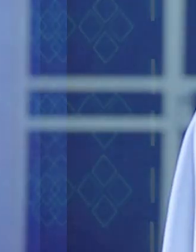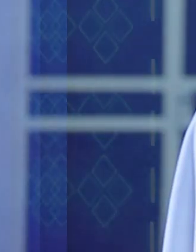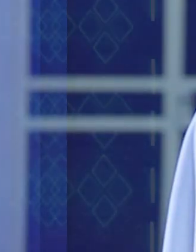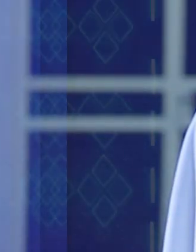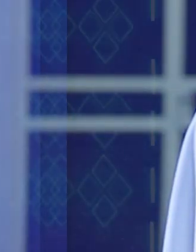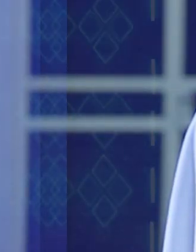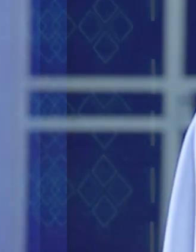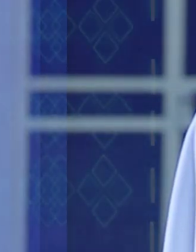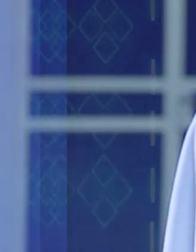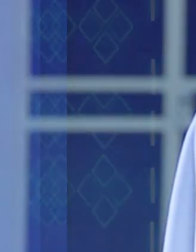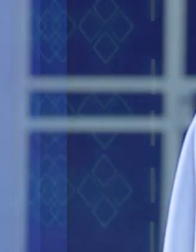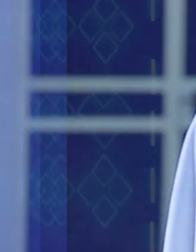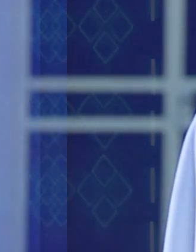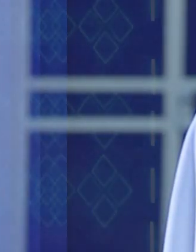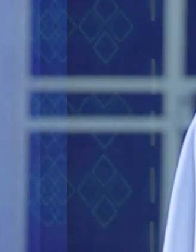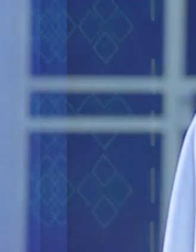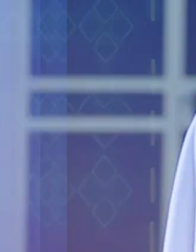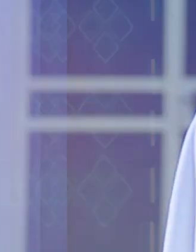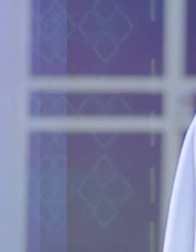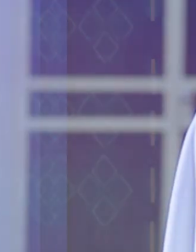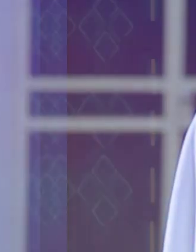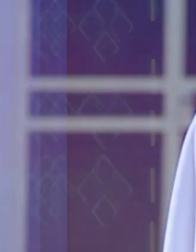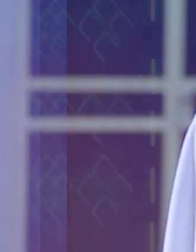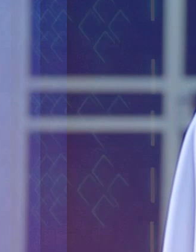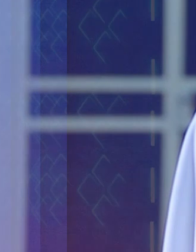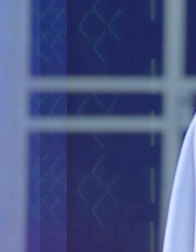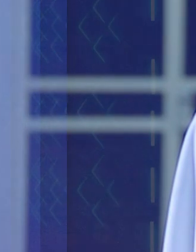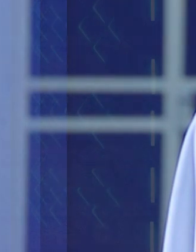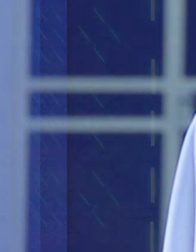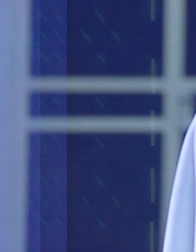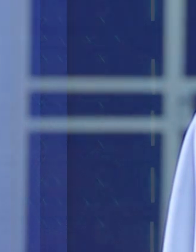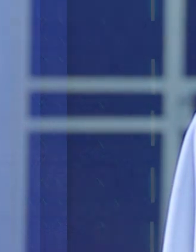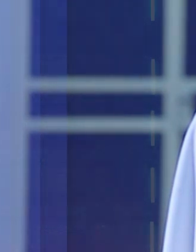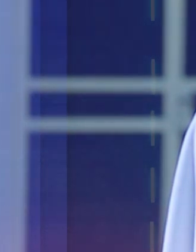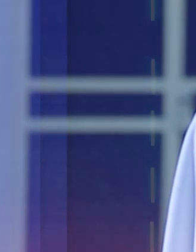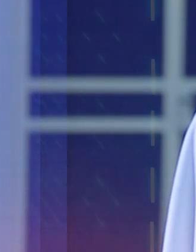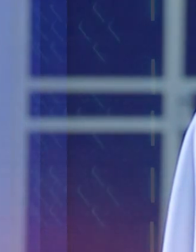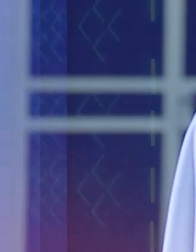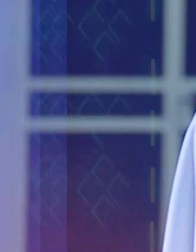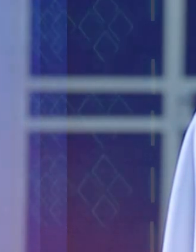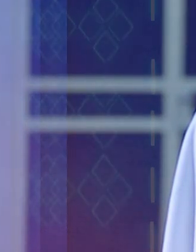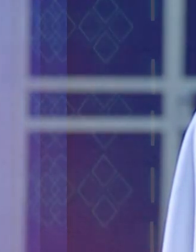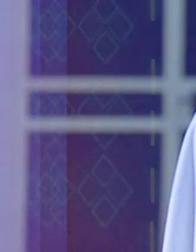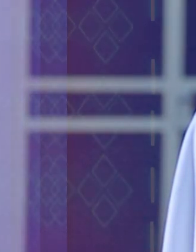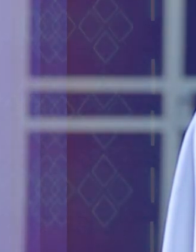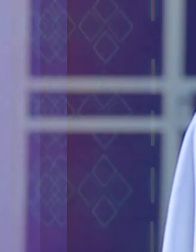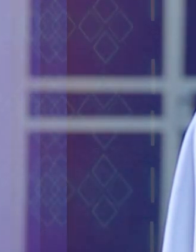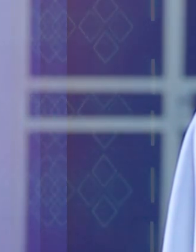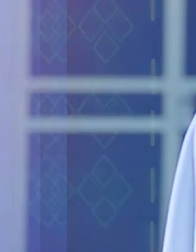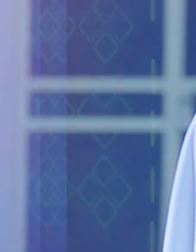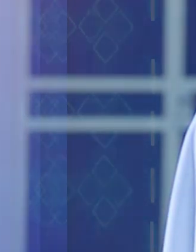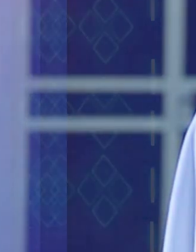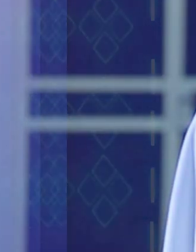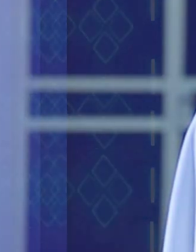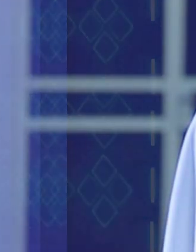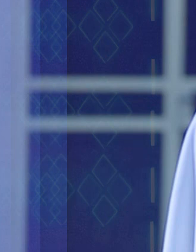አበባ ውበቱን መርጦ አይሰጥም መርጦ ይሰጣል እንዴ ውብ ነው የሚያሳሳ ነው እንዳልነው